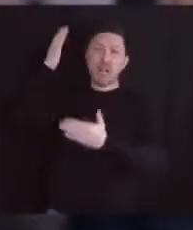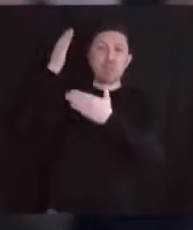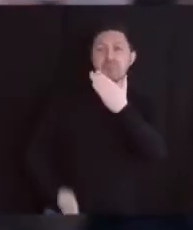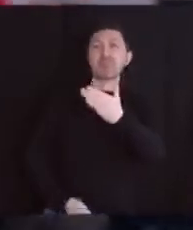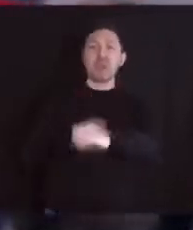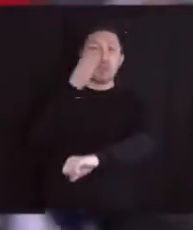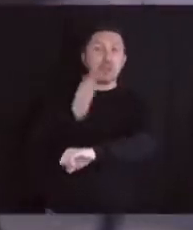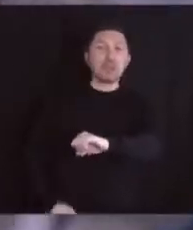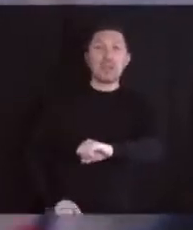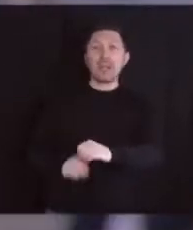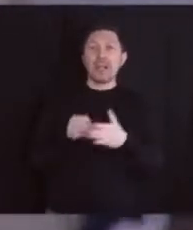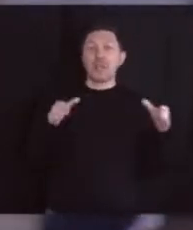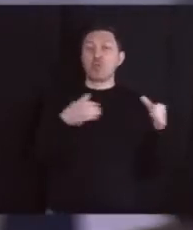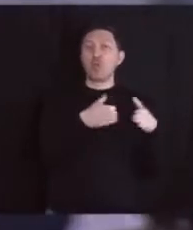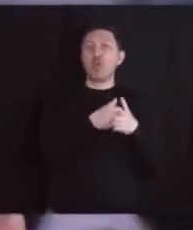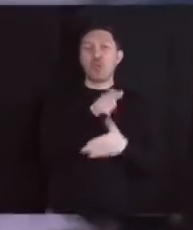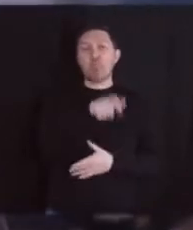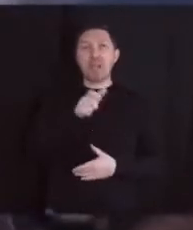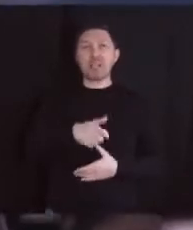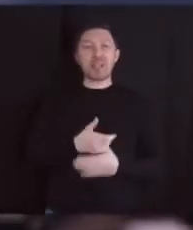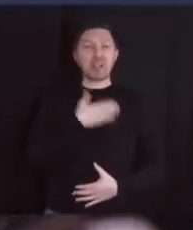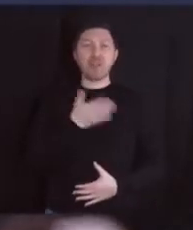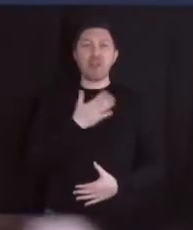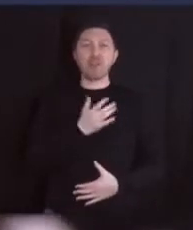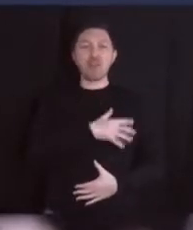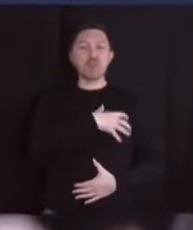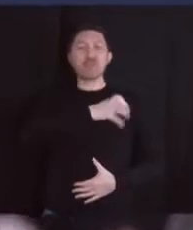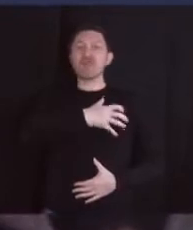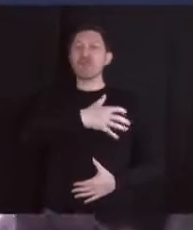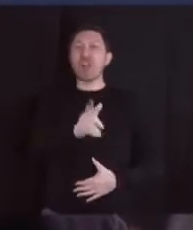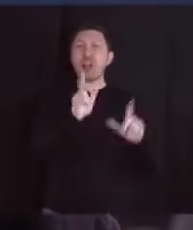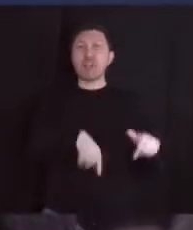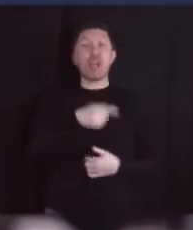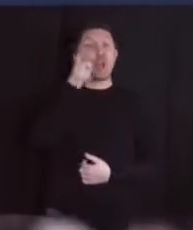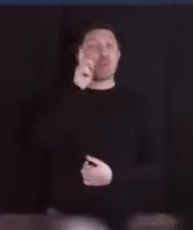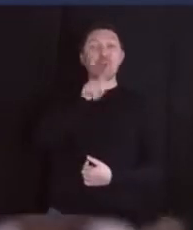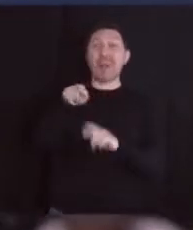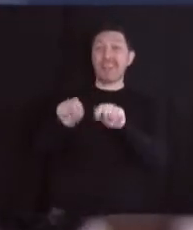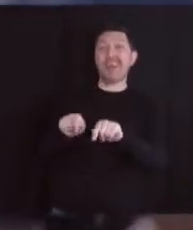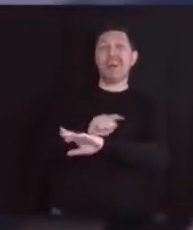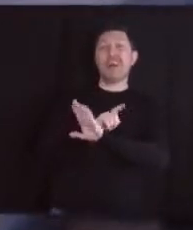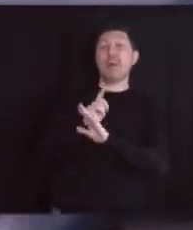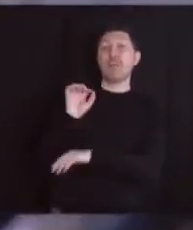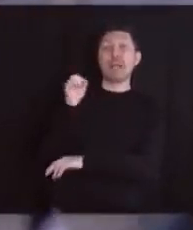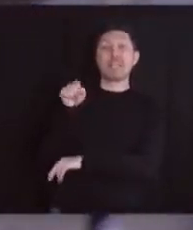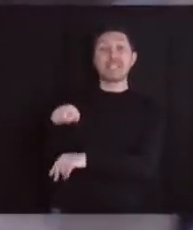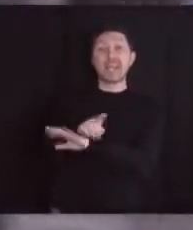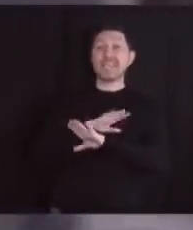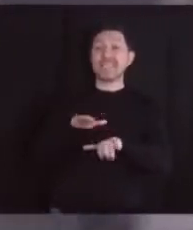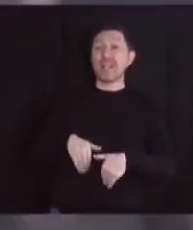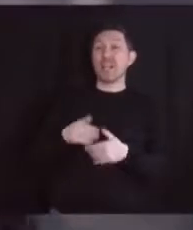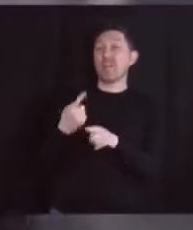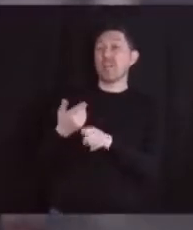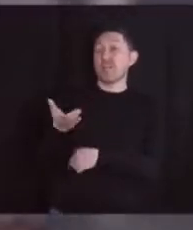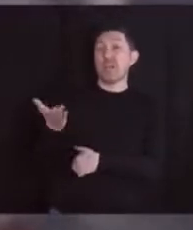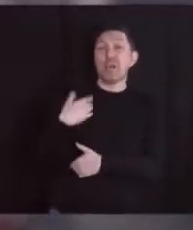privilégiés, parce que c'est là-bas qu'a été brûlé le dernier trône des rois, parce que c'est là-bas